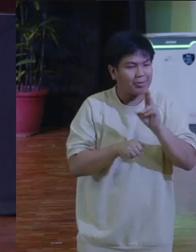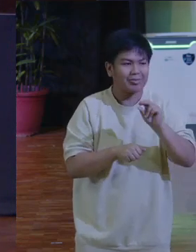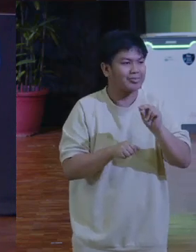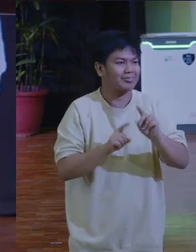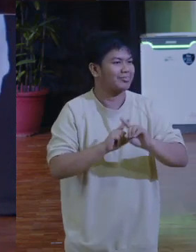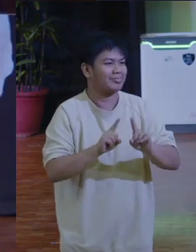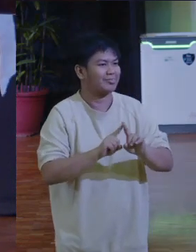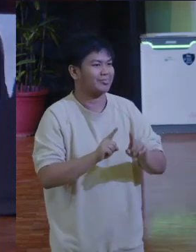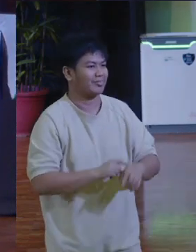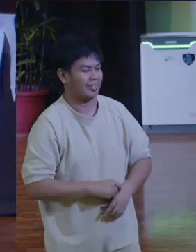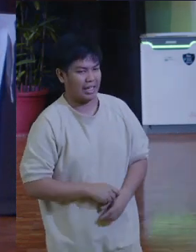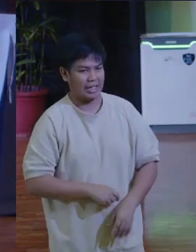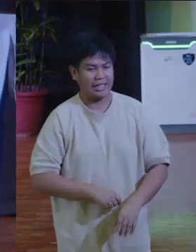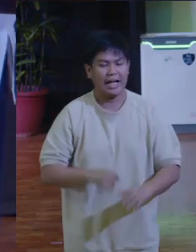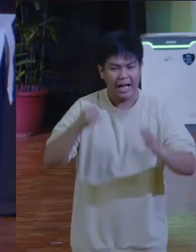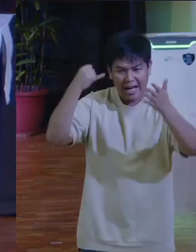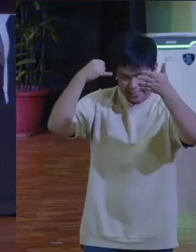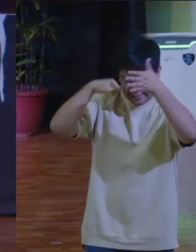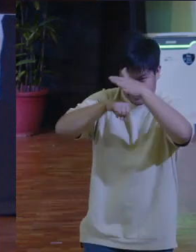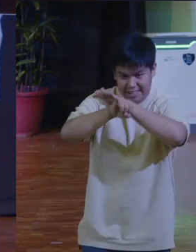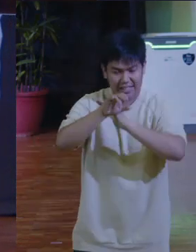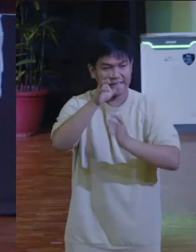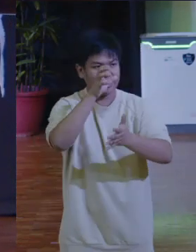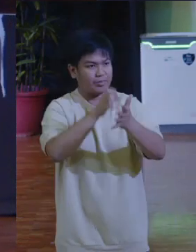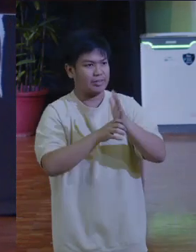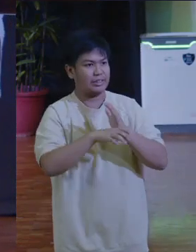61. Tignan niyo yung verse 2.